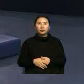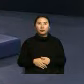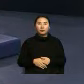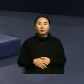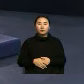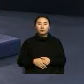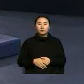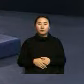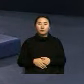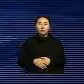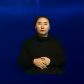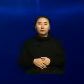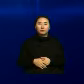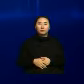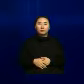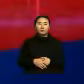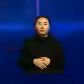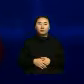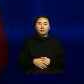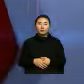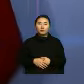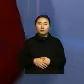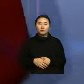전진아 기자가 알아봤습니다.